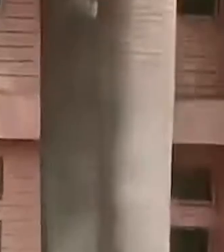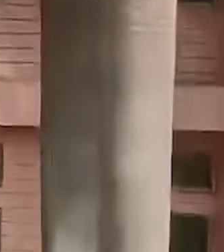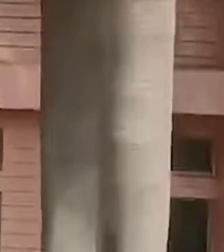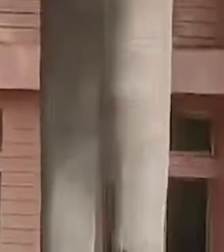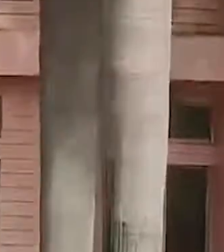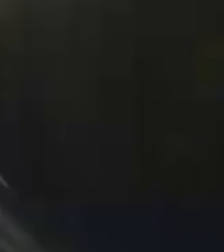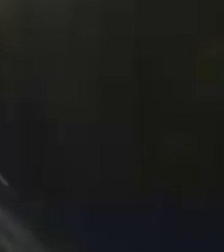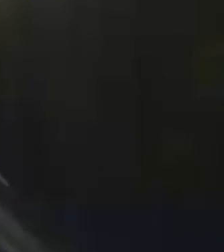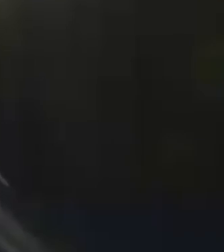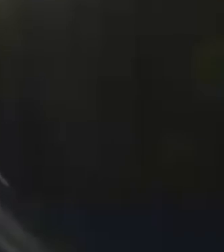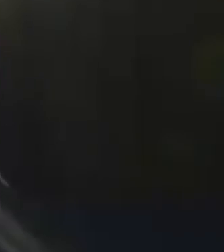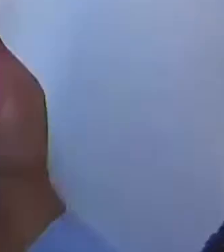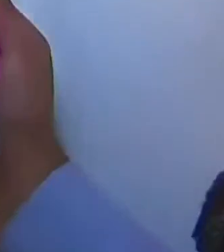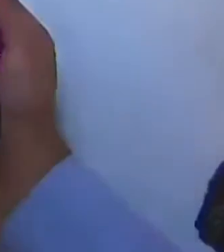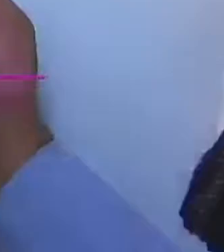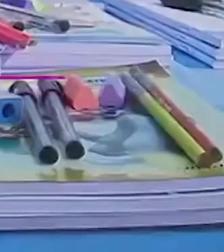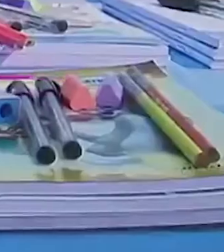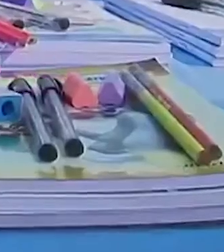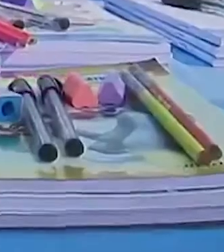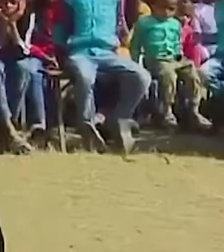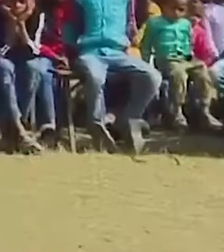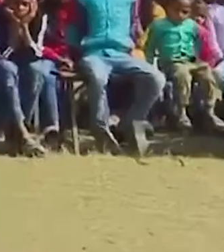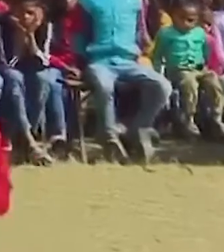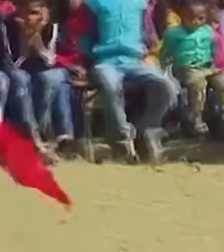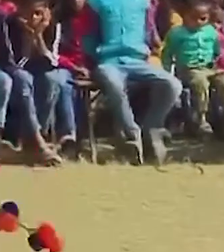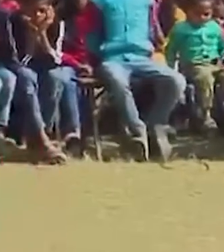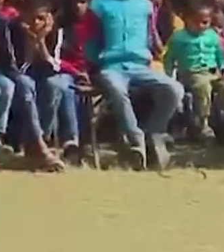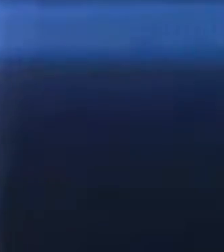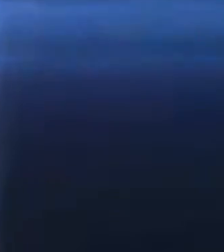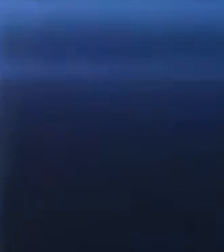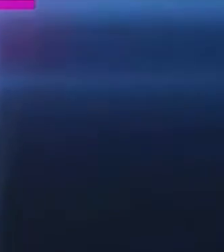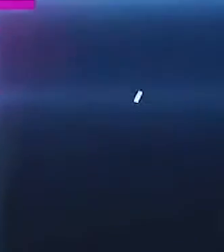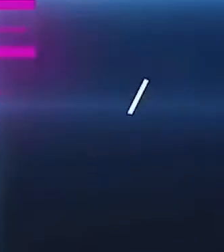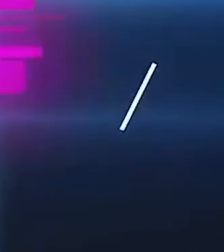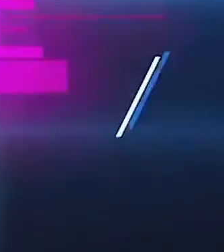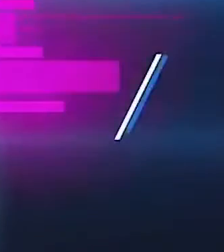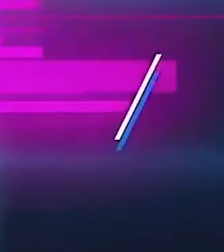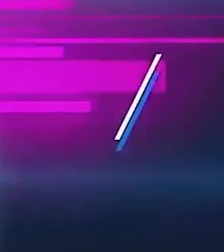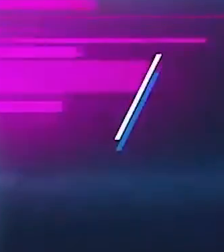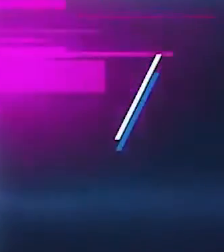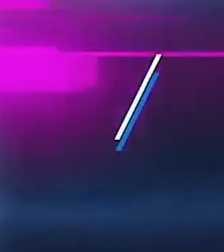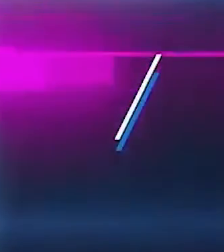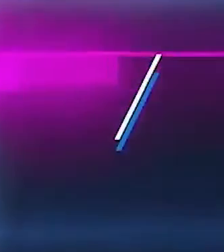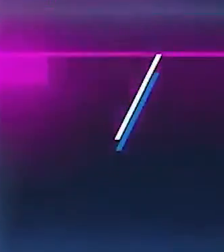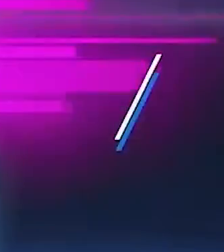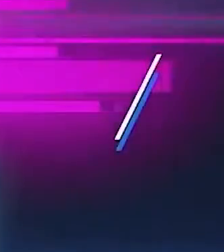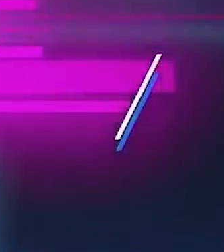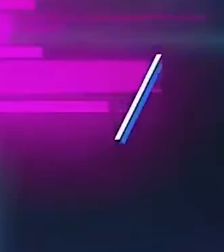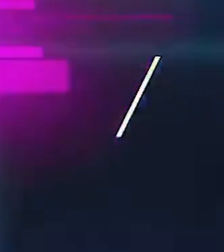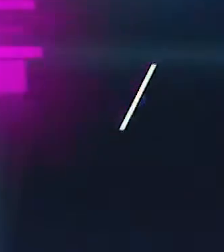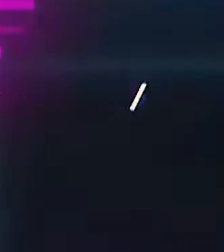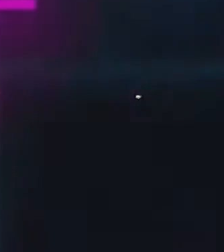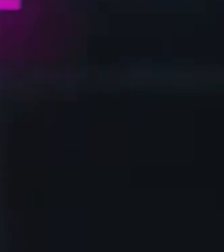कोहलपुर, सूचना, शिक्षा र मनोरञ्जनको यो यात्रा हो समृद्धिको।